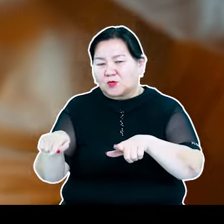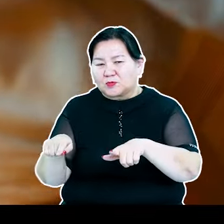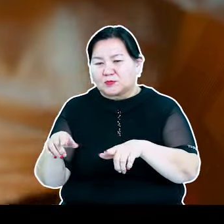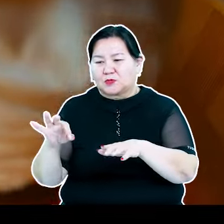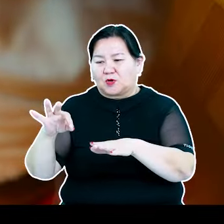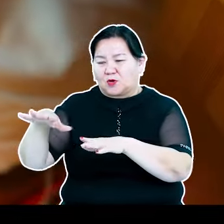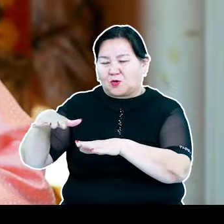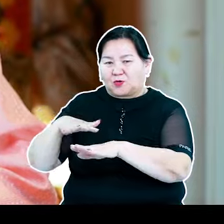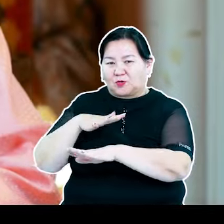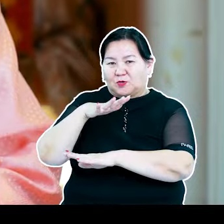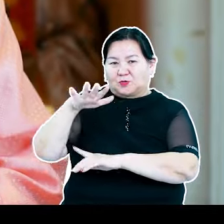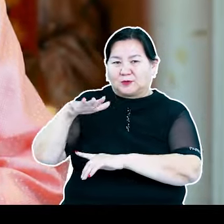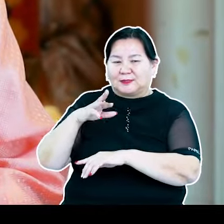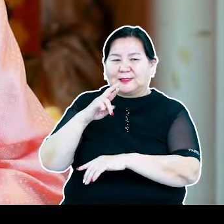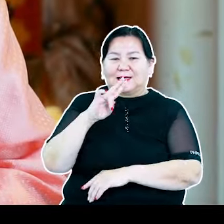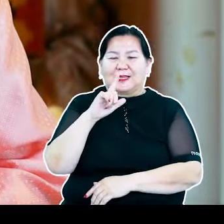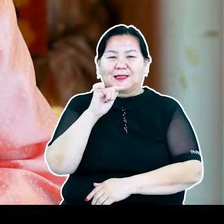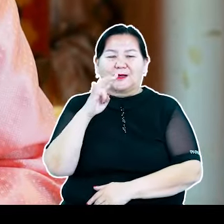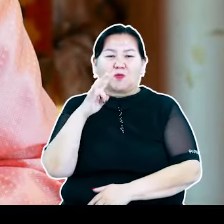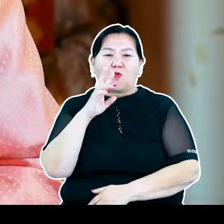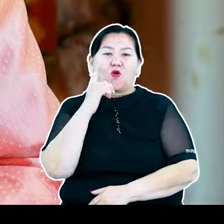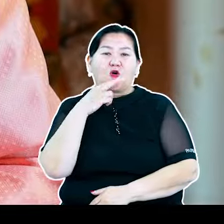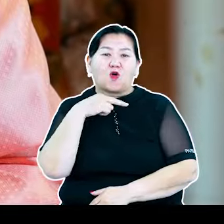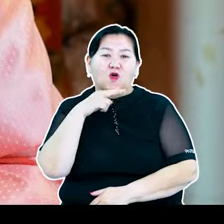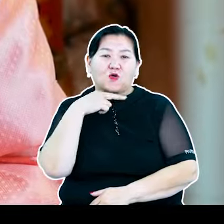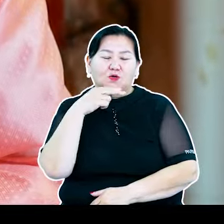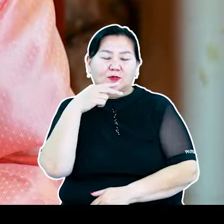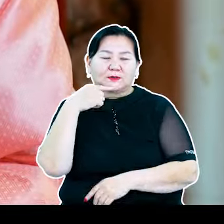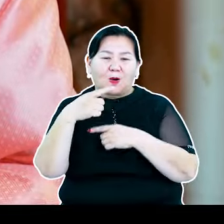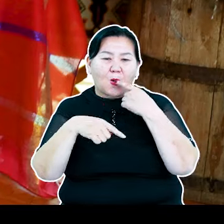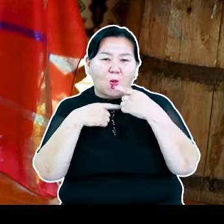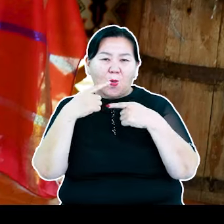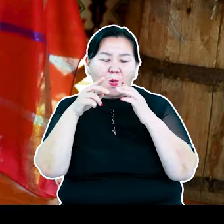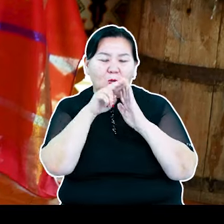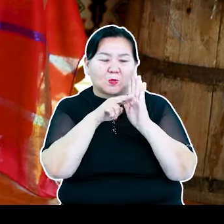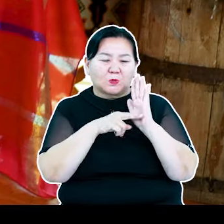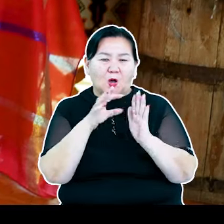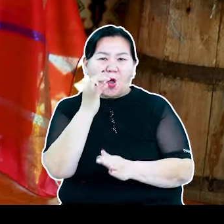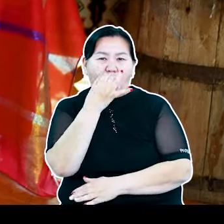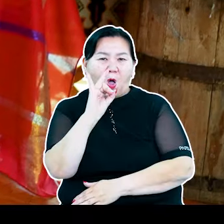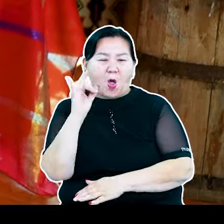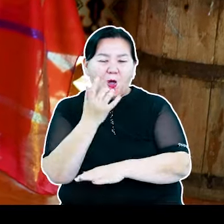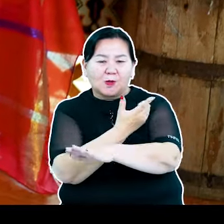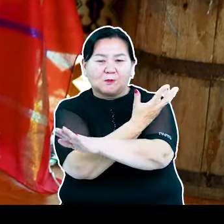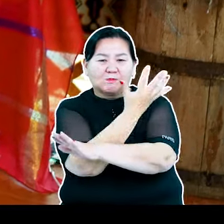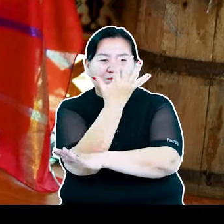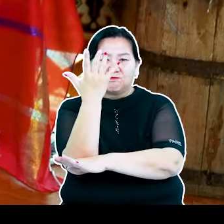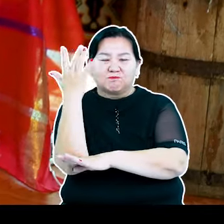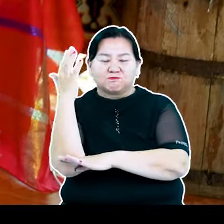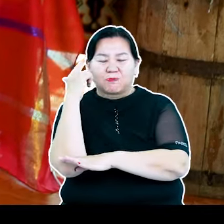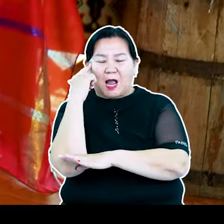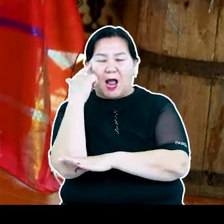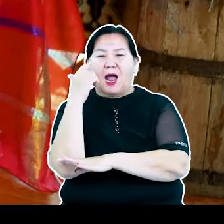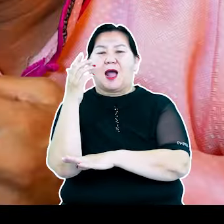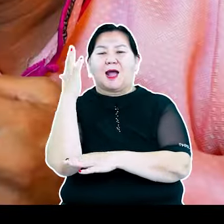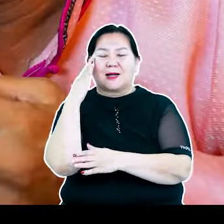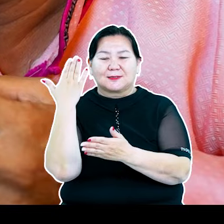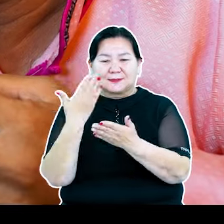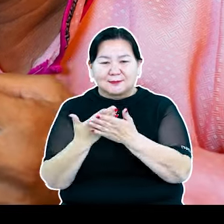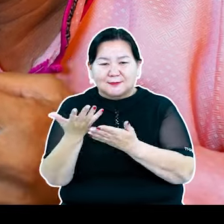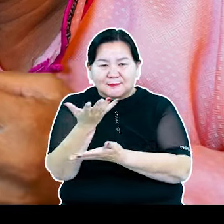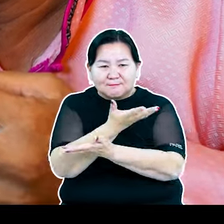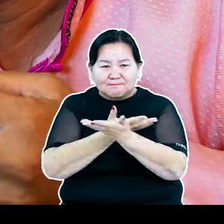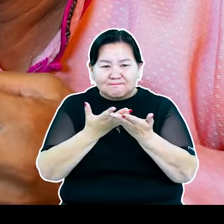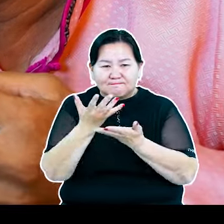сэргцэн татам орчмыг ялгун охны санаачлаг зааврыг харан ойжуулахар болж бүгд санаа нэгдэн